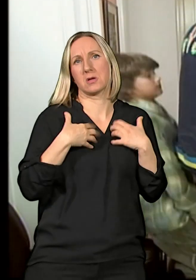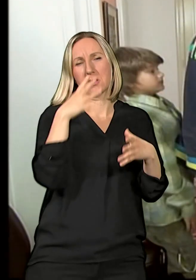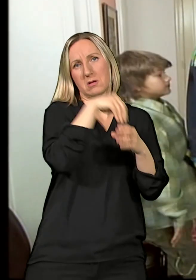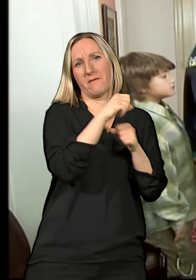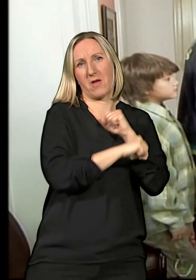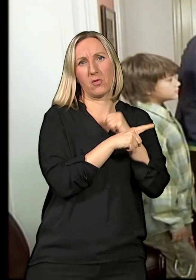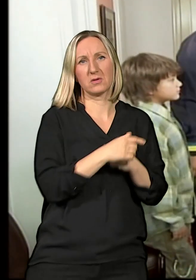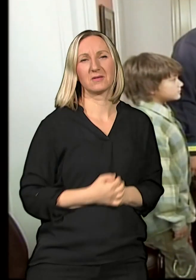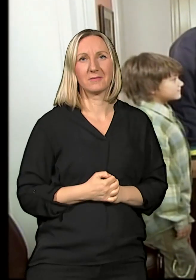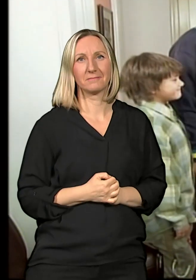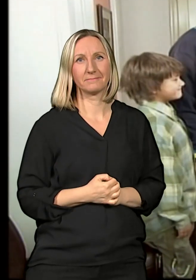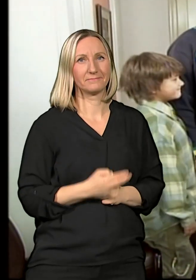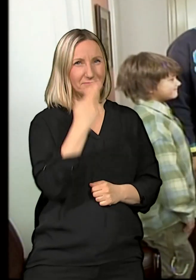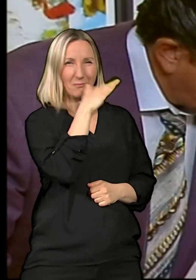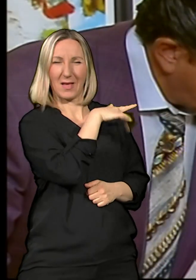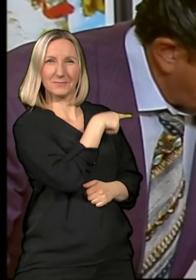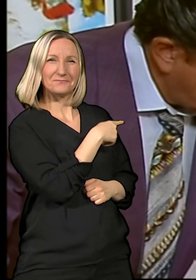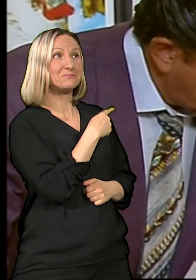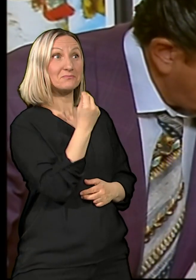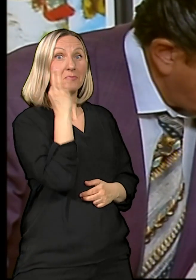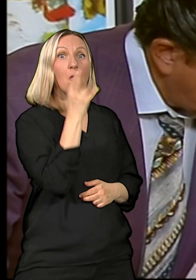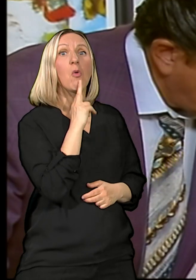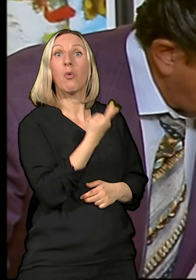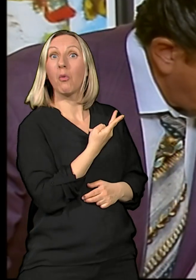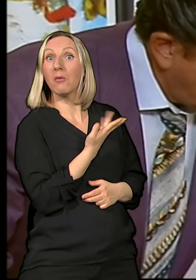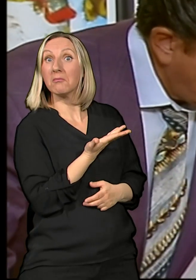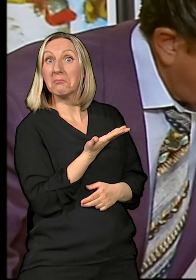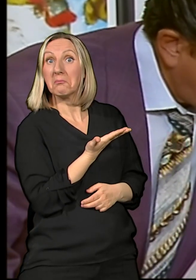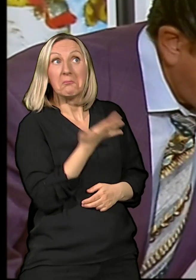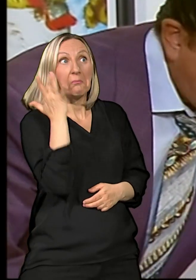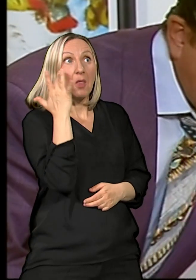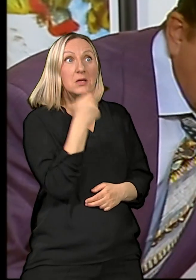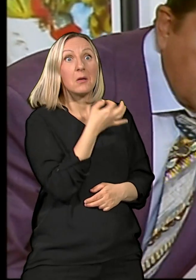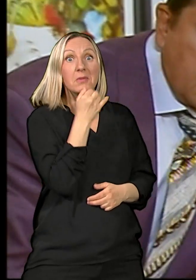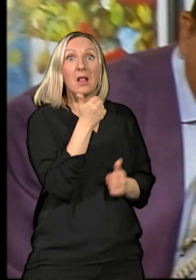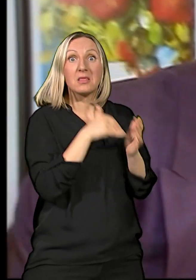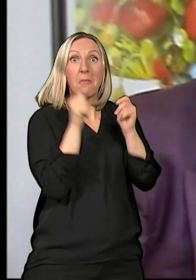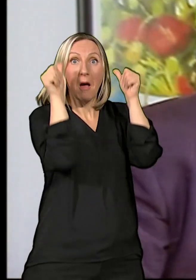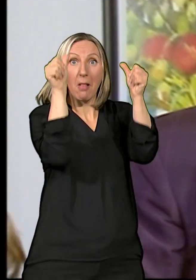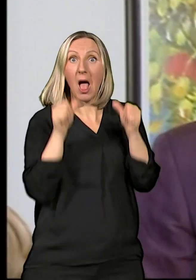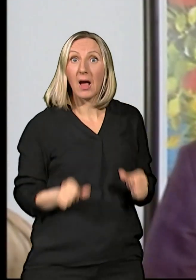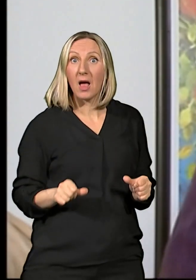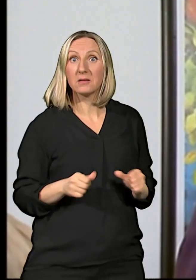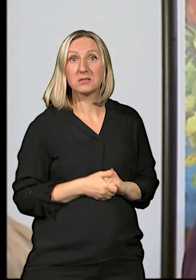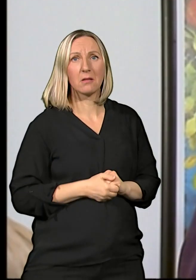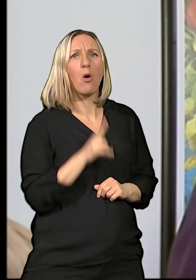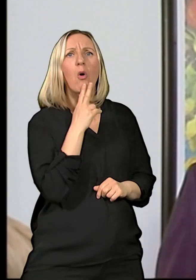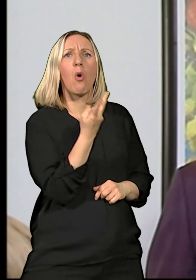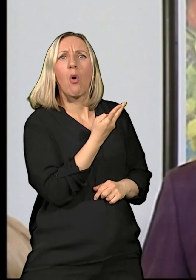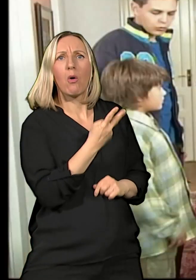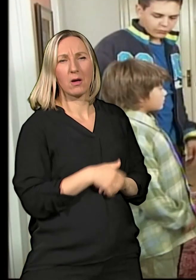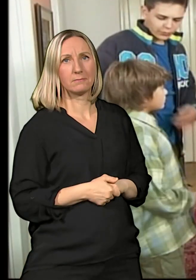dan. A ko su oni? Ne znam, oni su ušli i pitaju da li treba da se lepe plakati. Ko ste vi,